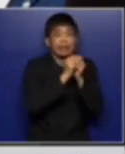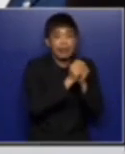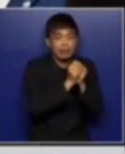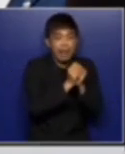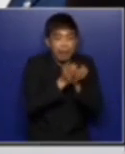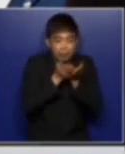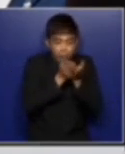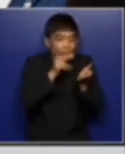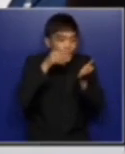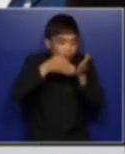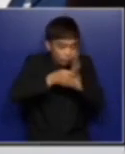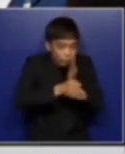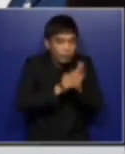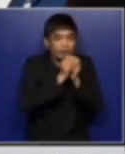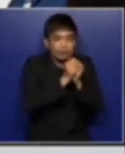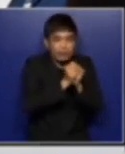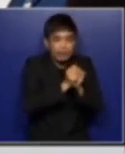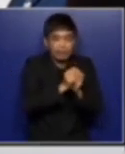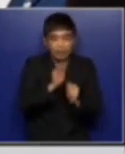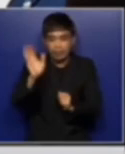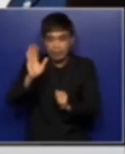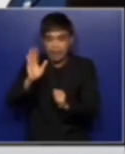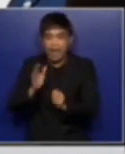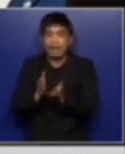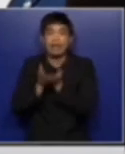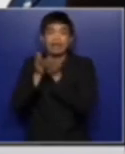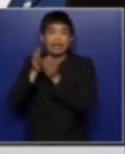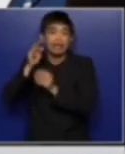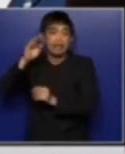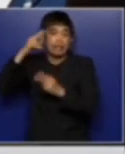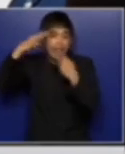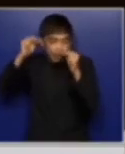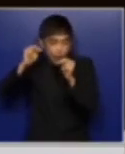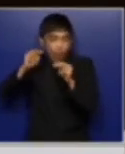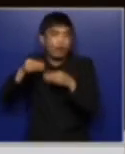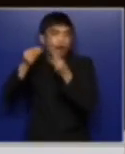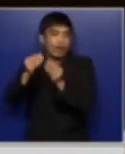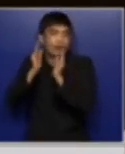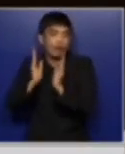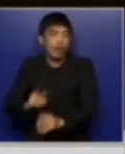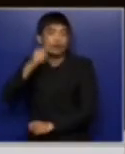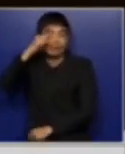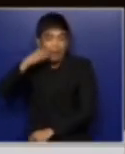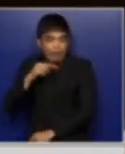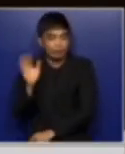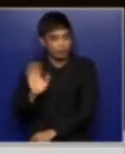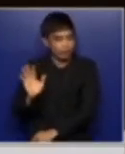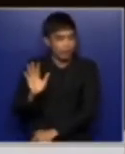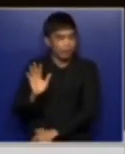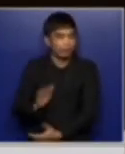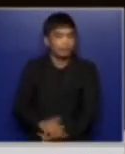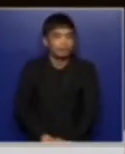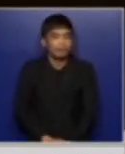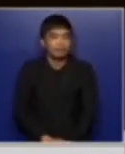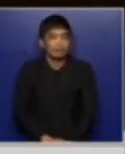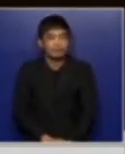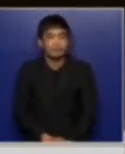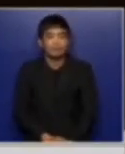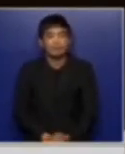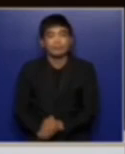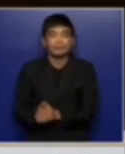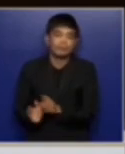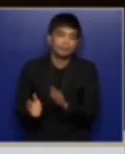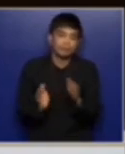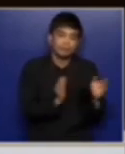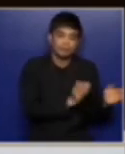รือดำน้ำไม่ใช่นายกเพื่อคนไทยครับขอบคุณครับ ต่อไปนะครับจะเป็นคุณยงยุทธขอไว้